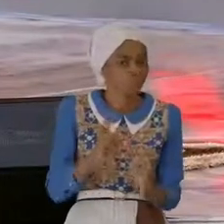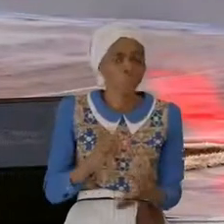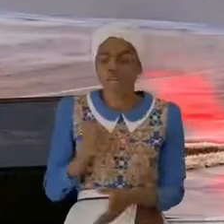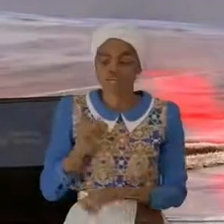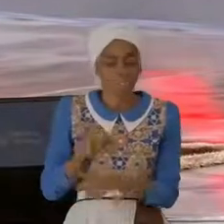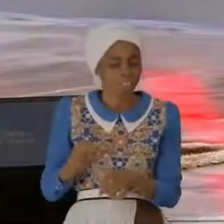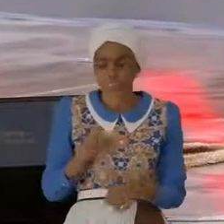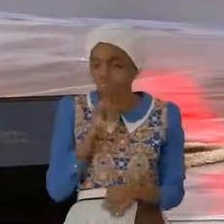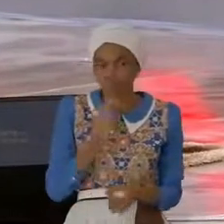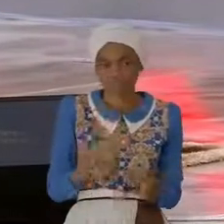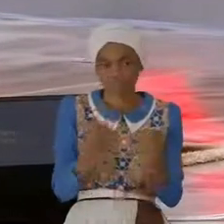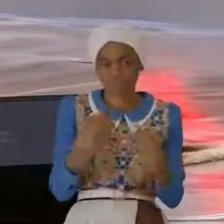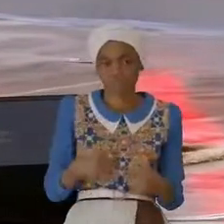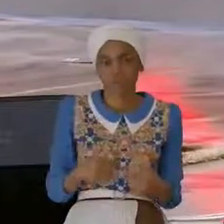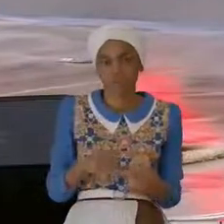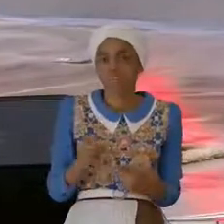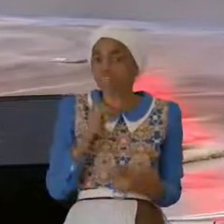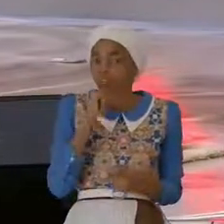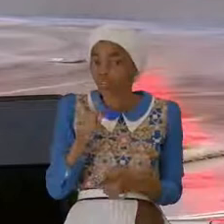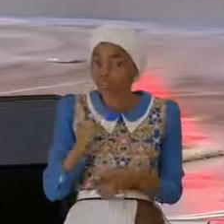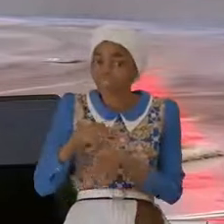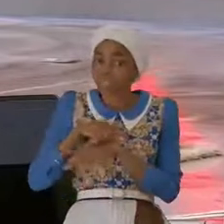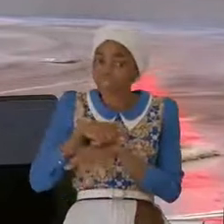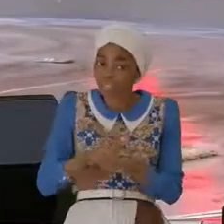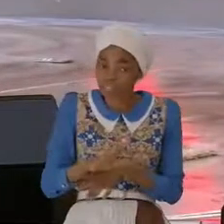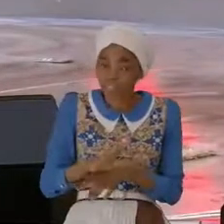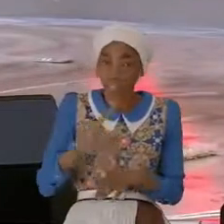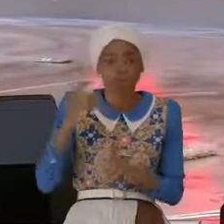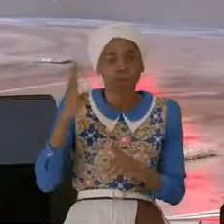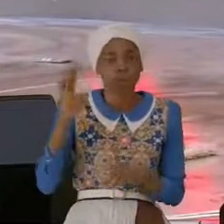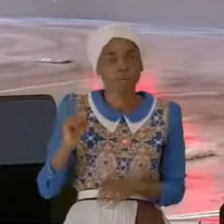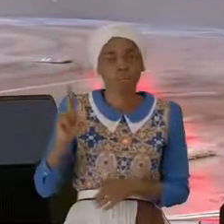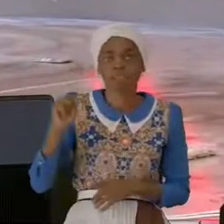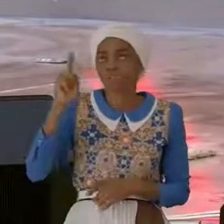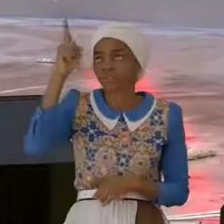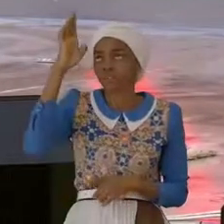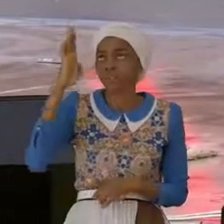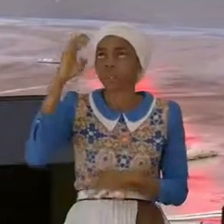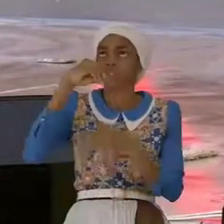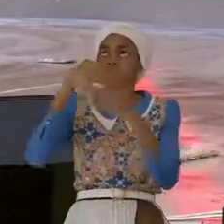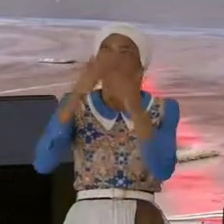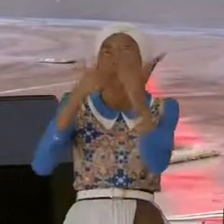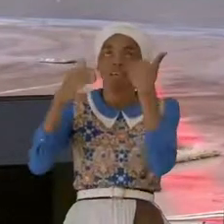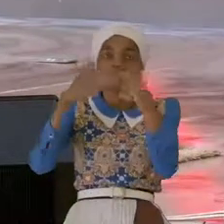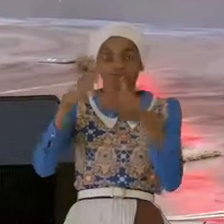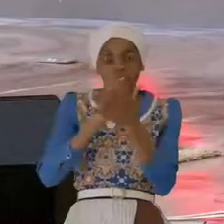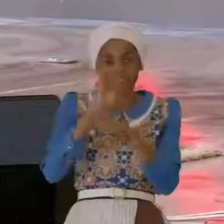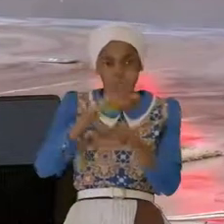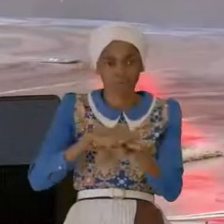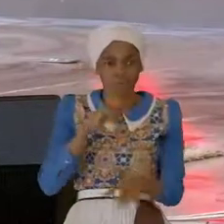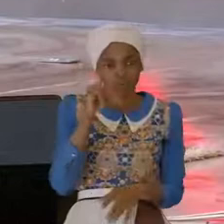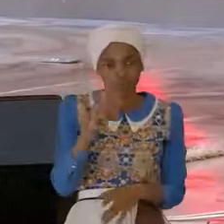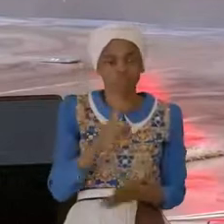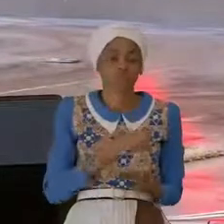ne sont pas venus étant envoyés par celui-là qui est au ciel, qui vous a appelé. Verset